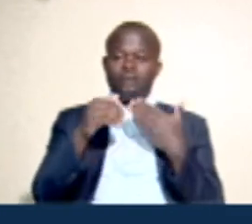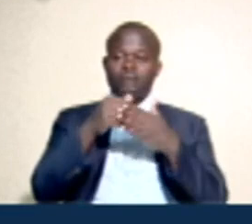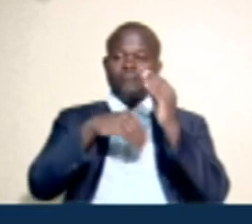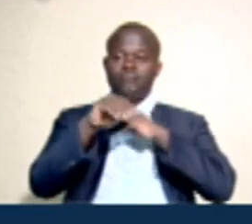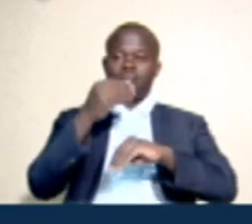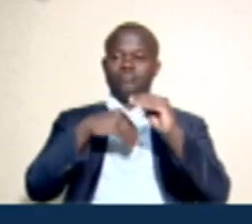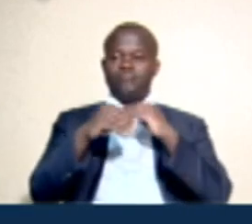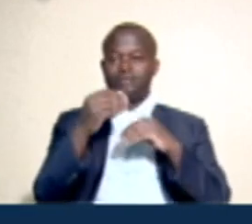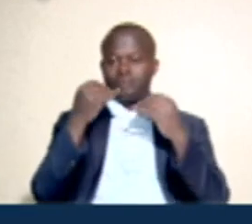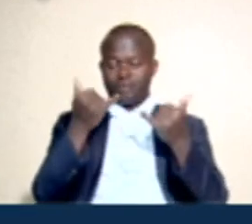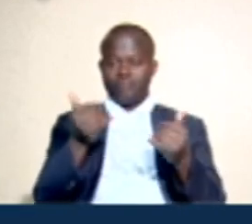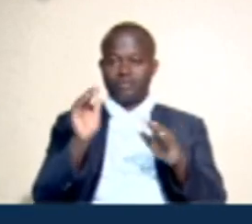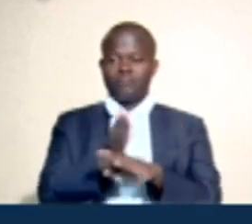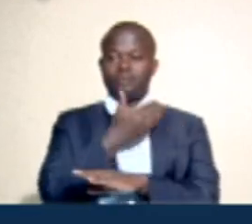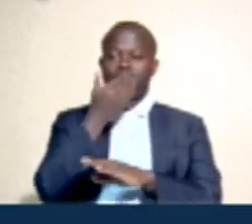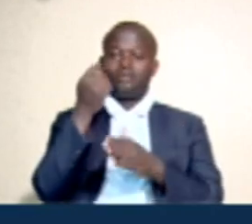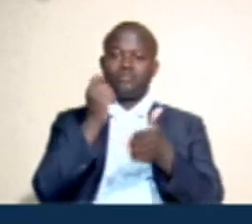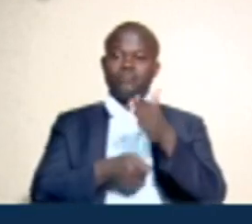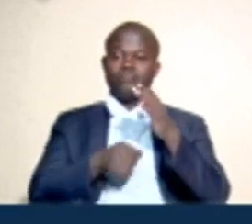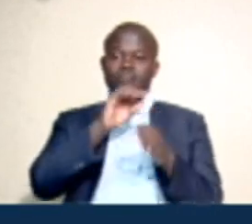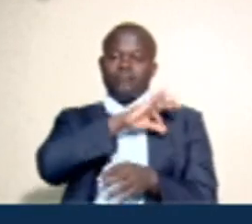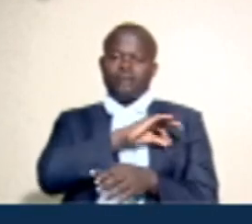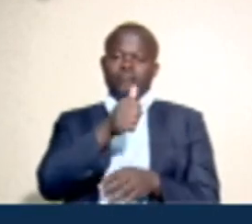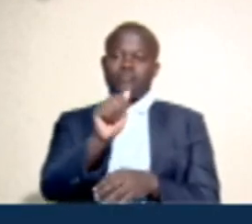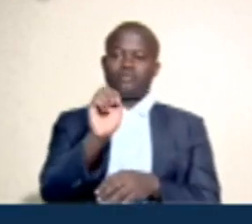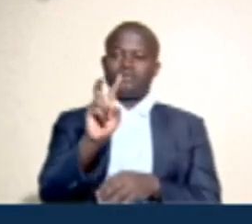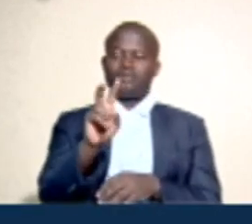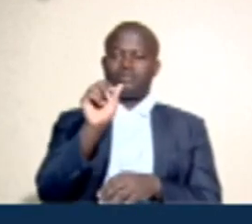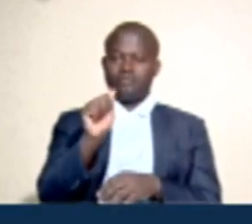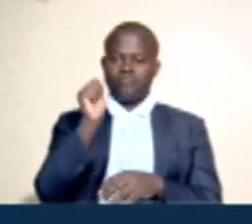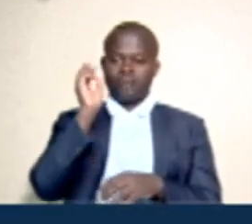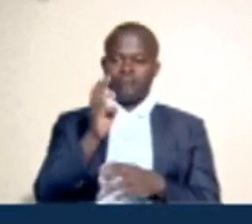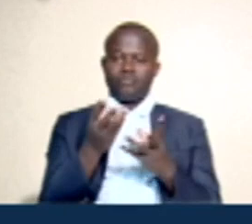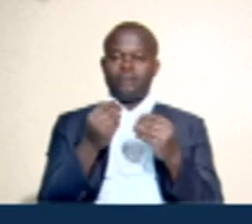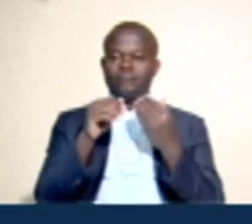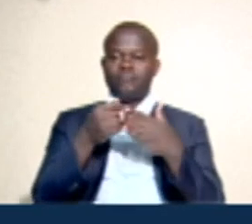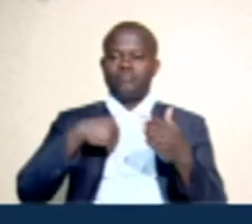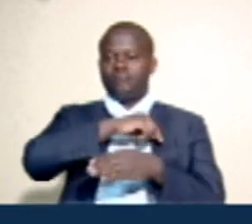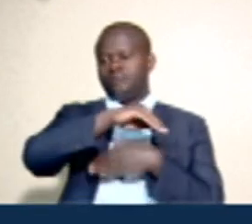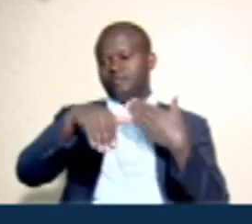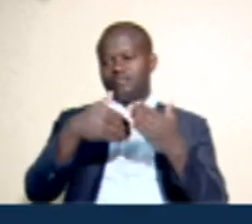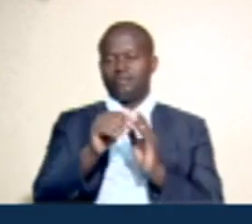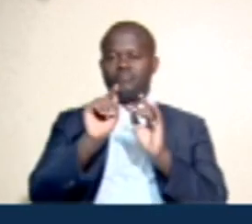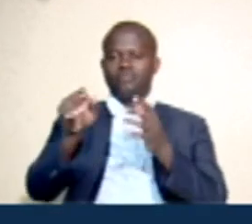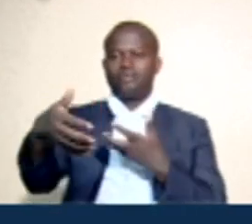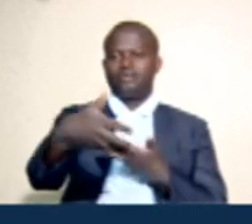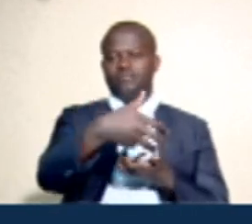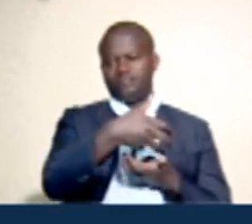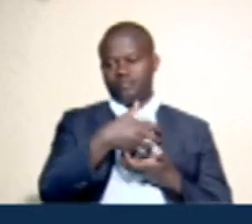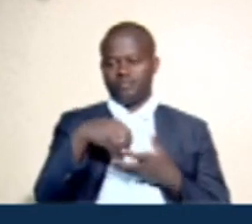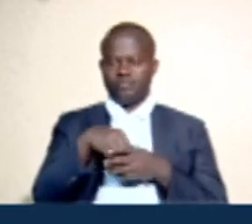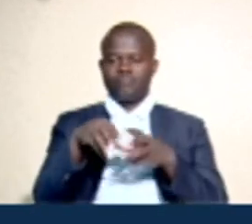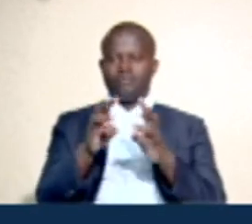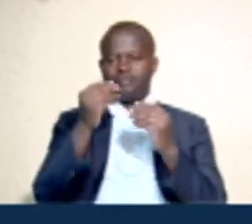umucuruzi ubwo bamukuriyeho umusoro ku nyungu ariwo TVA biri butworohereze twese kuzajya tujya guhaha